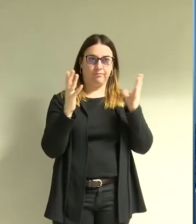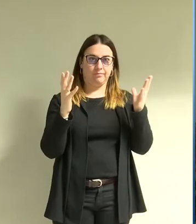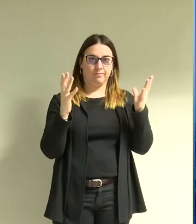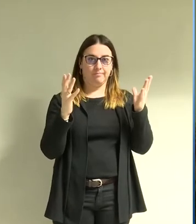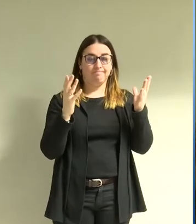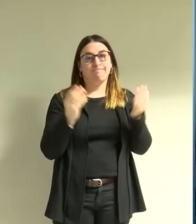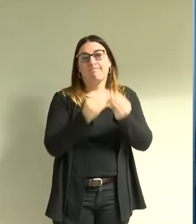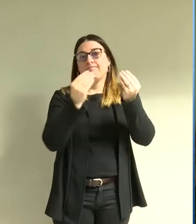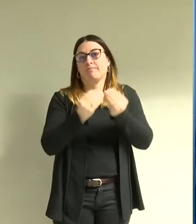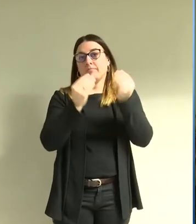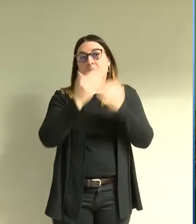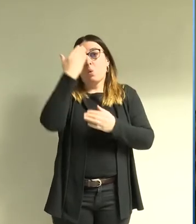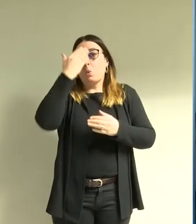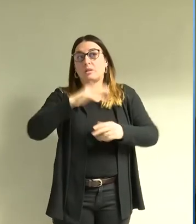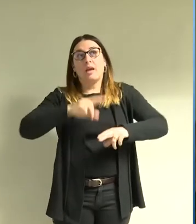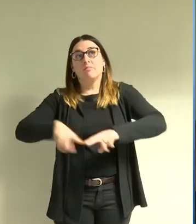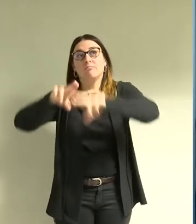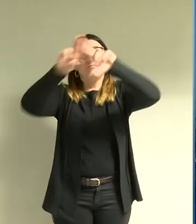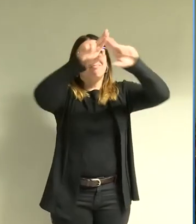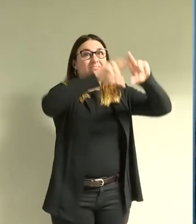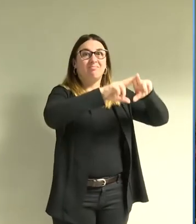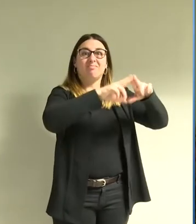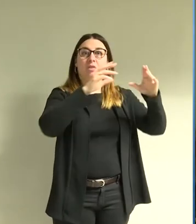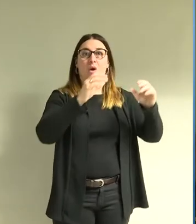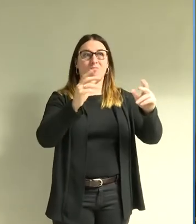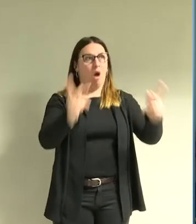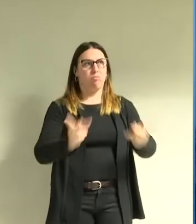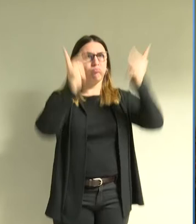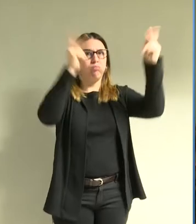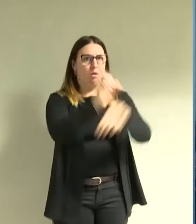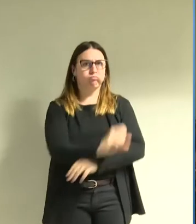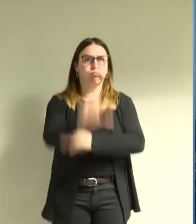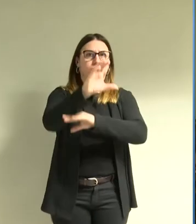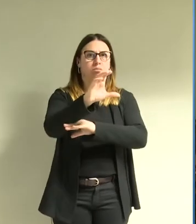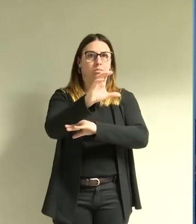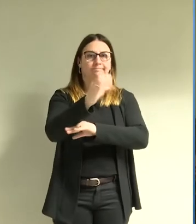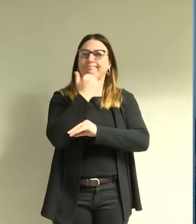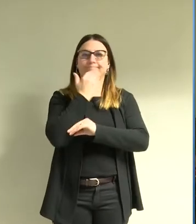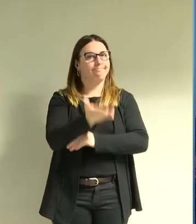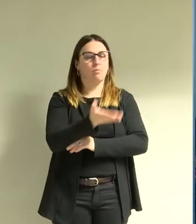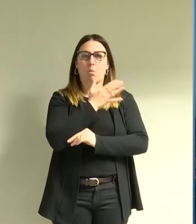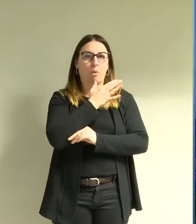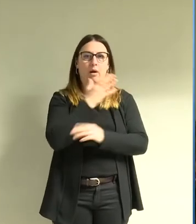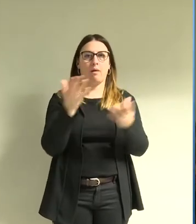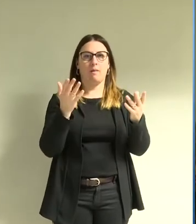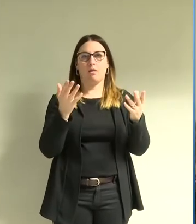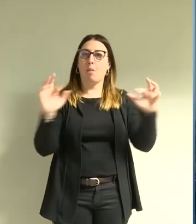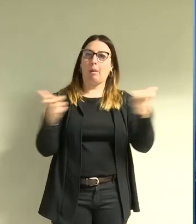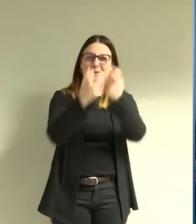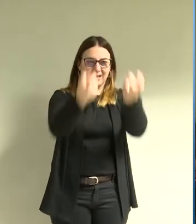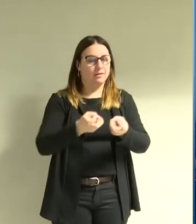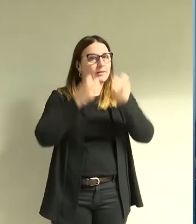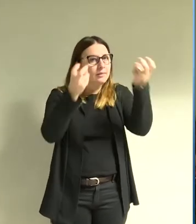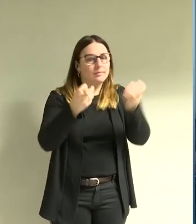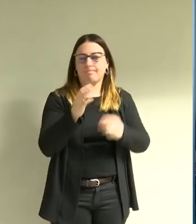que cette réhabilitation ne suffira pas on le sait en revalorisant de façon significative la valeur de son